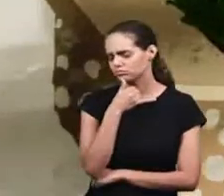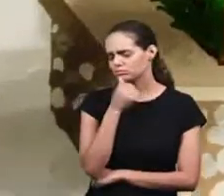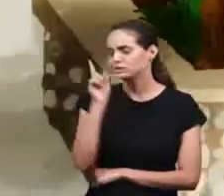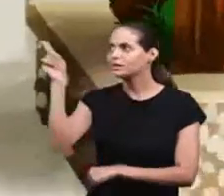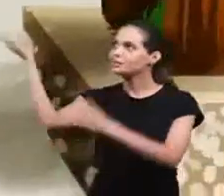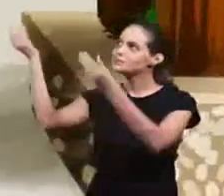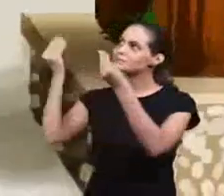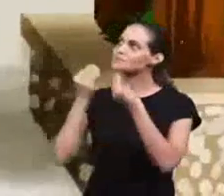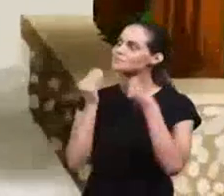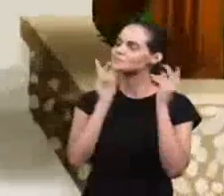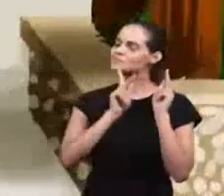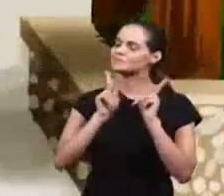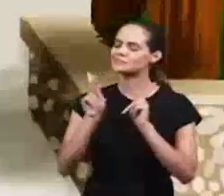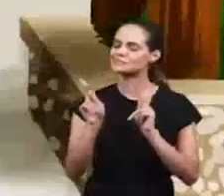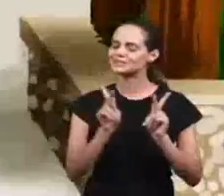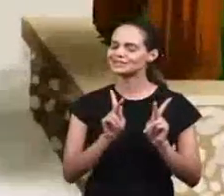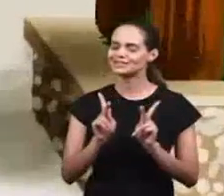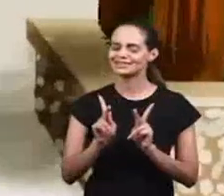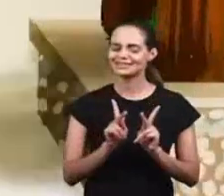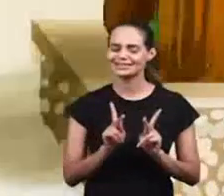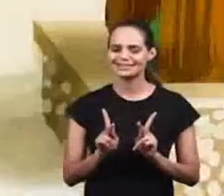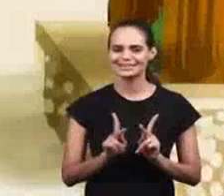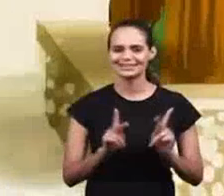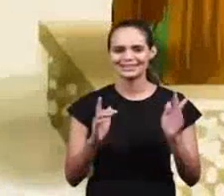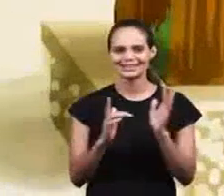Wenn ich krank bin, heilt er.